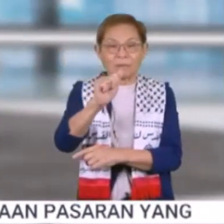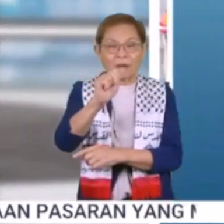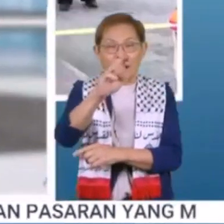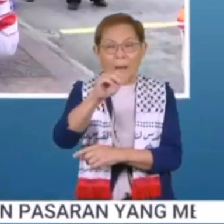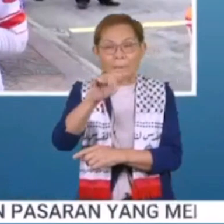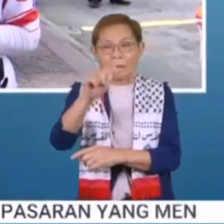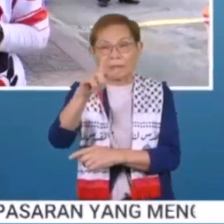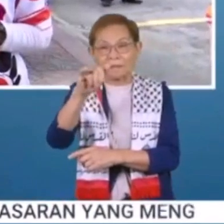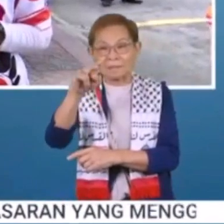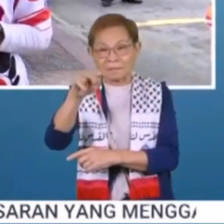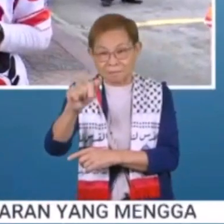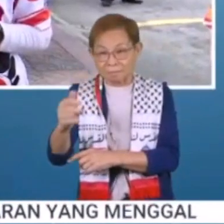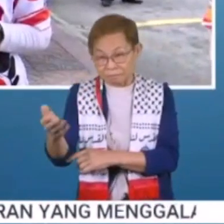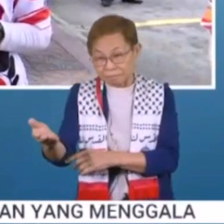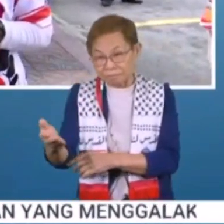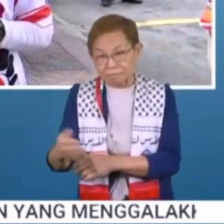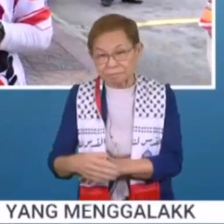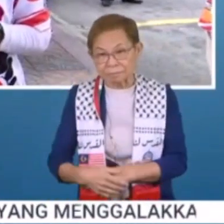Amalina.